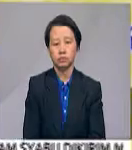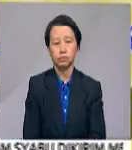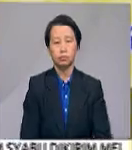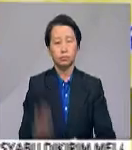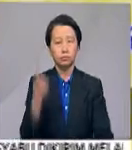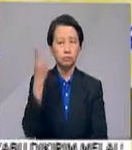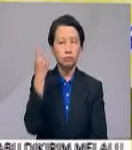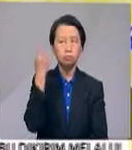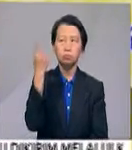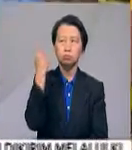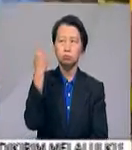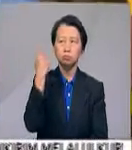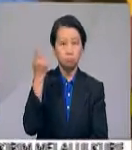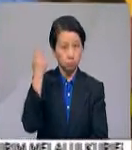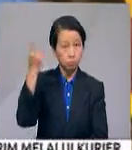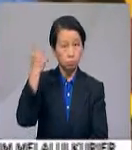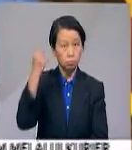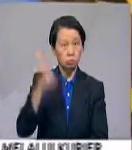Akhir-akhir ini,